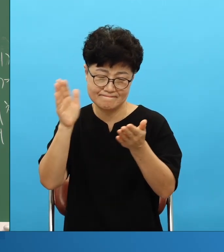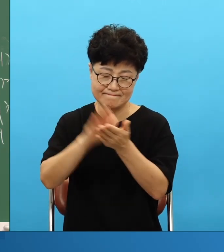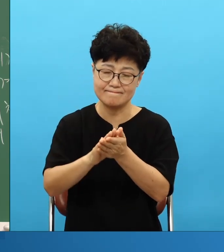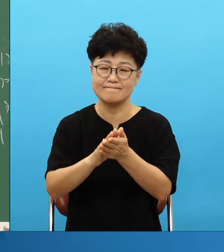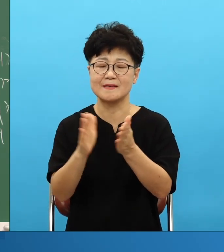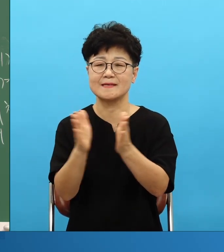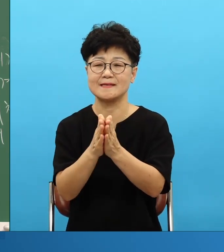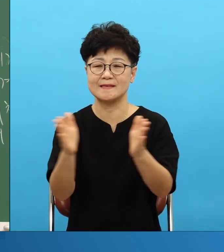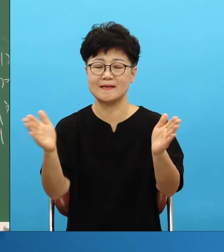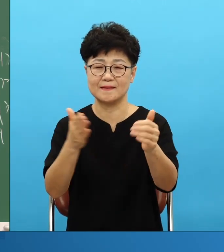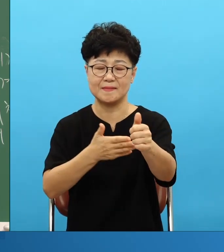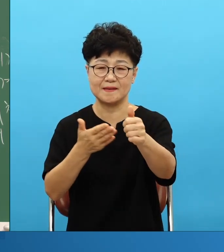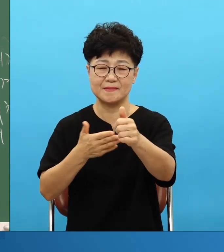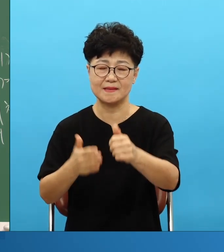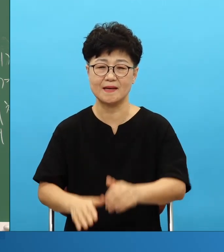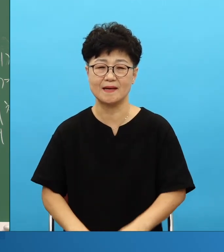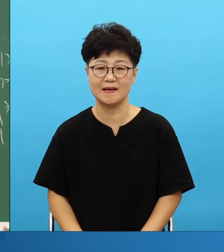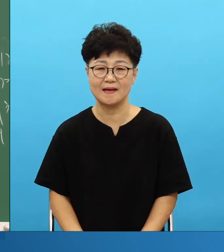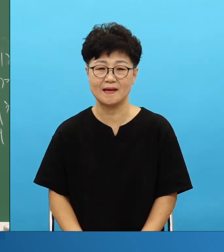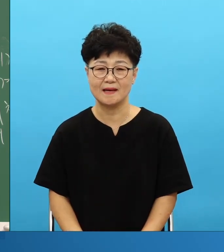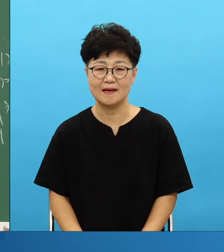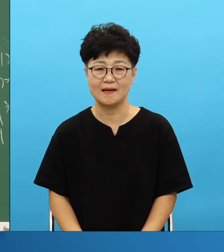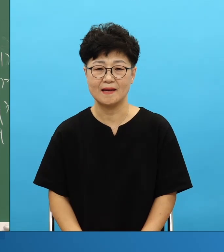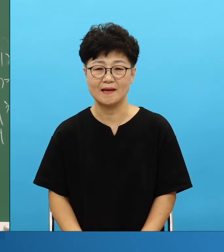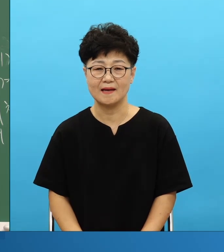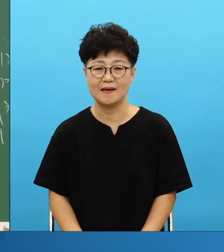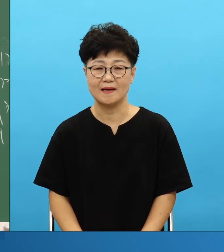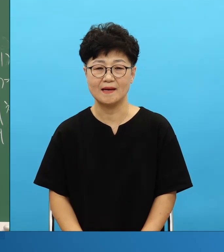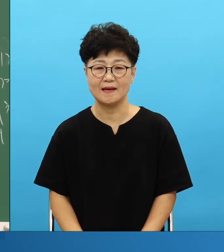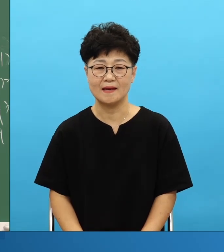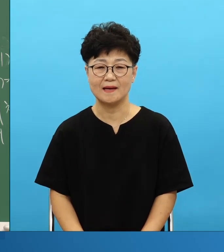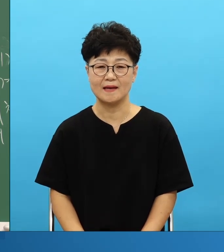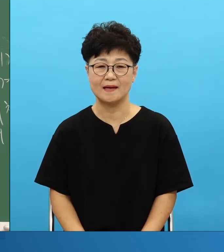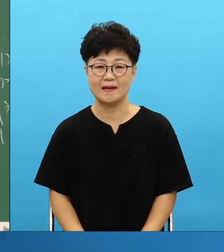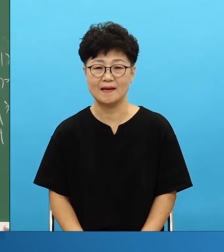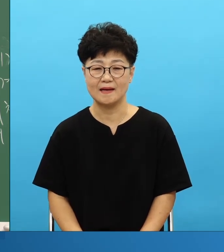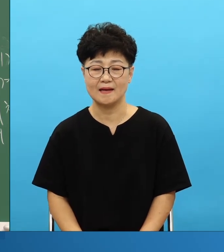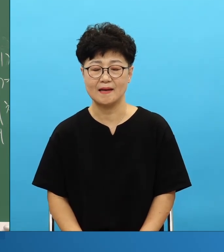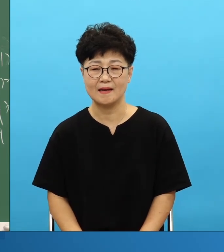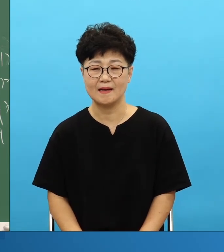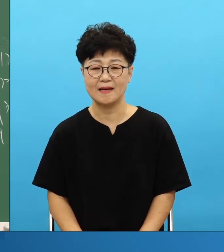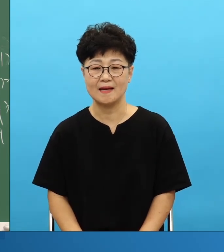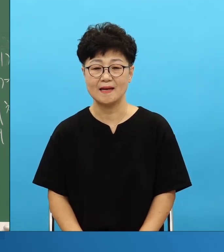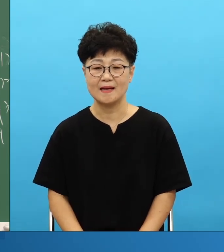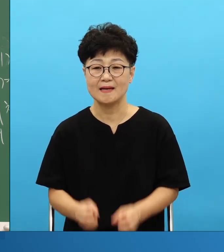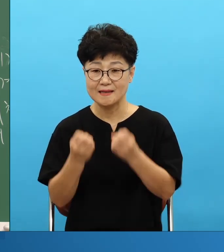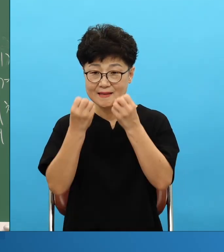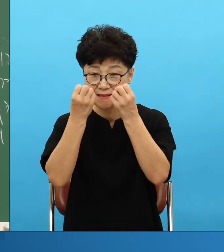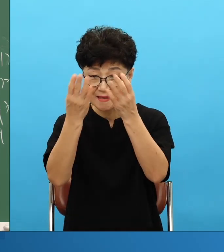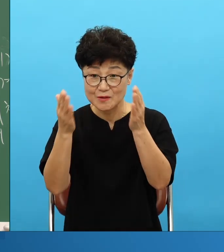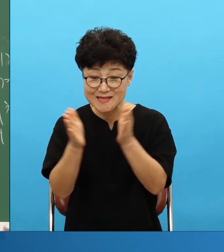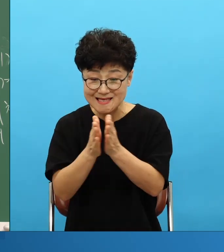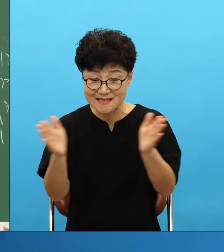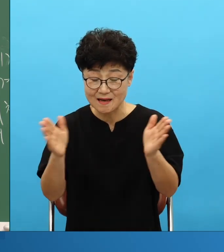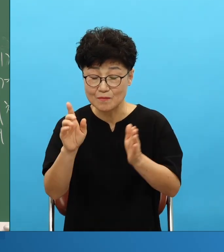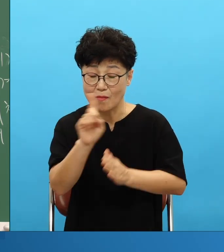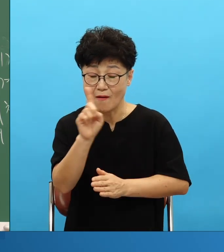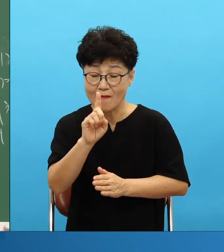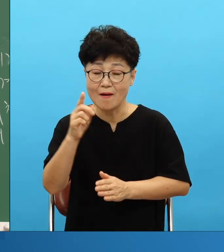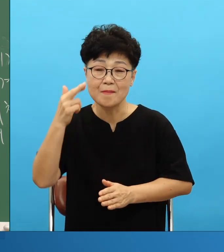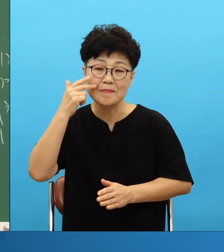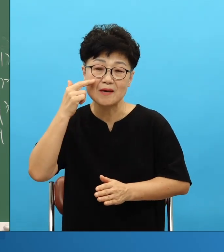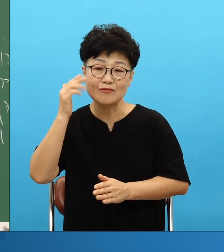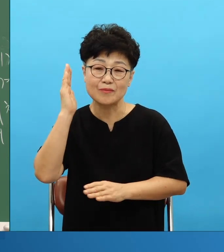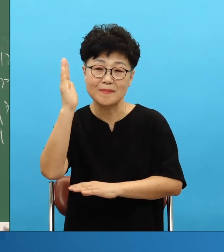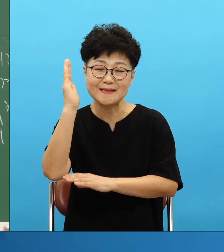뭘 새로 시작해야 될 거냐 여부를 미국 사람 집에서 조금 확인을 해보겠습니다. And what will we begin anew? We're going to confirm that at our North America Business